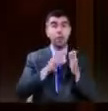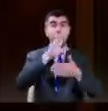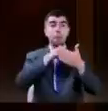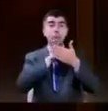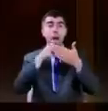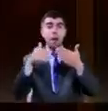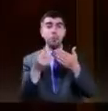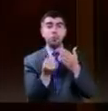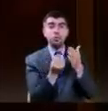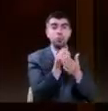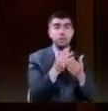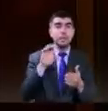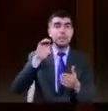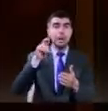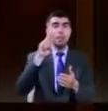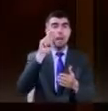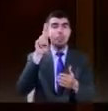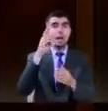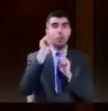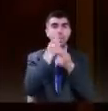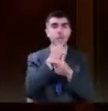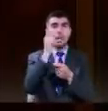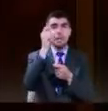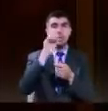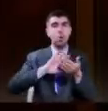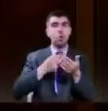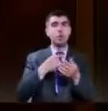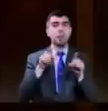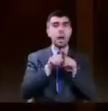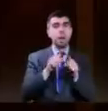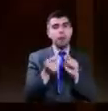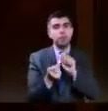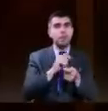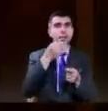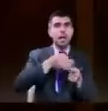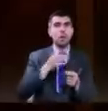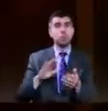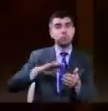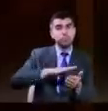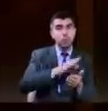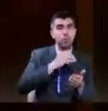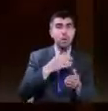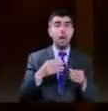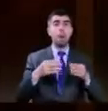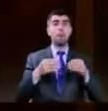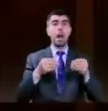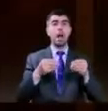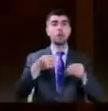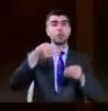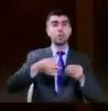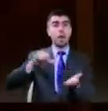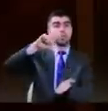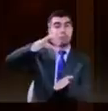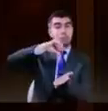من الدراسات بمدن الدار البيضاء والرباط ووجدة وطنجة لتطوير الولوجيات بها، وقد تم اختيار مراكش لتشكل